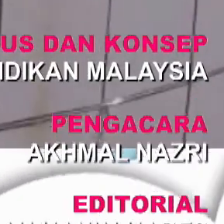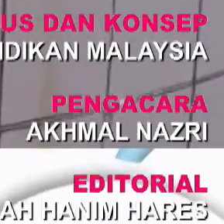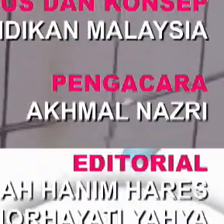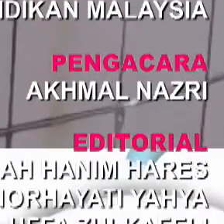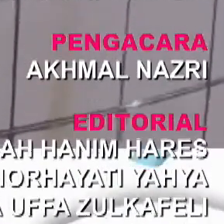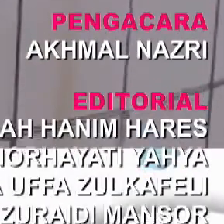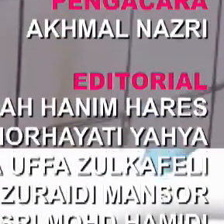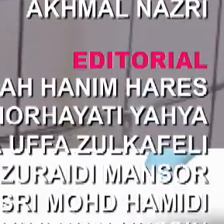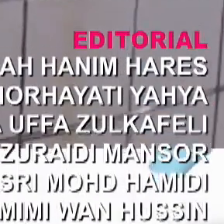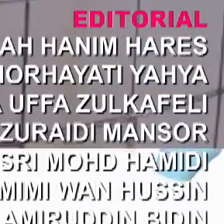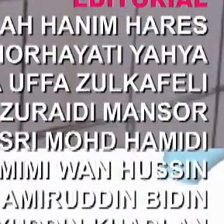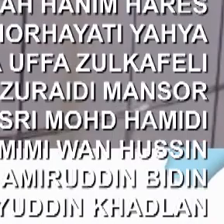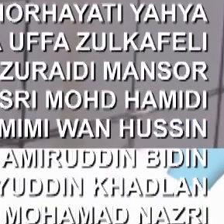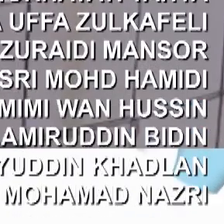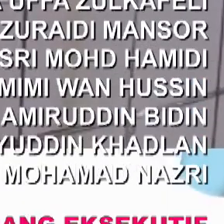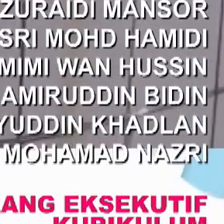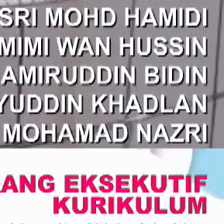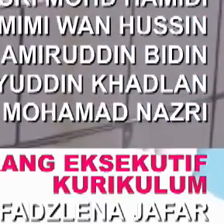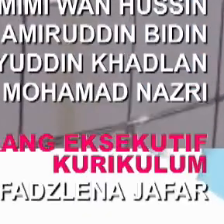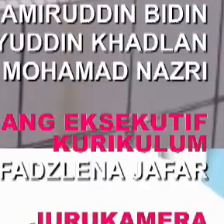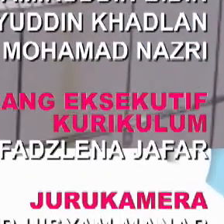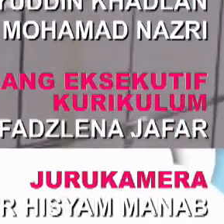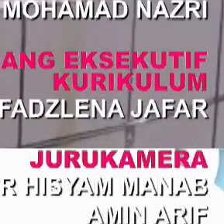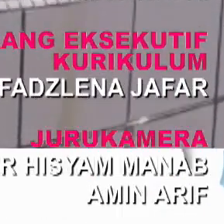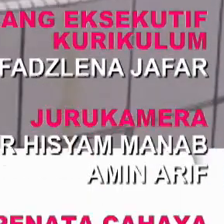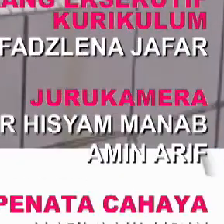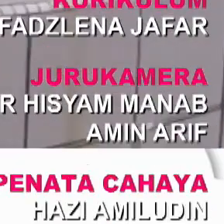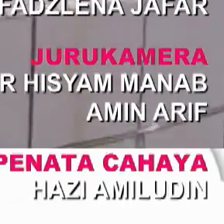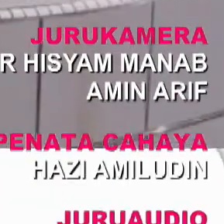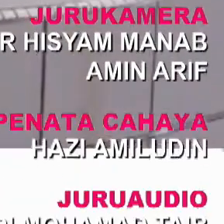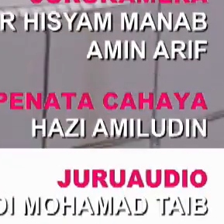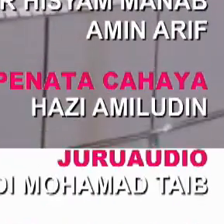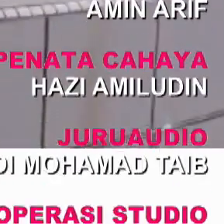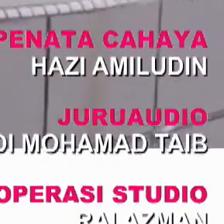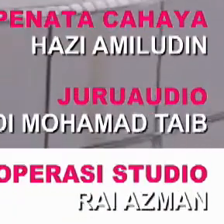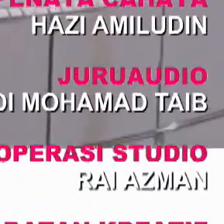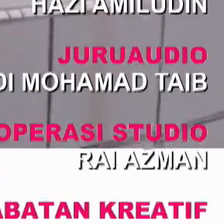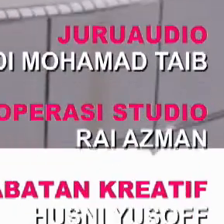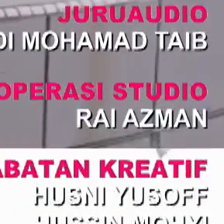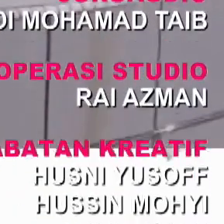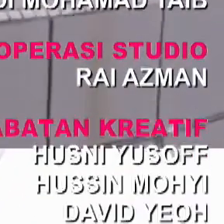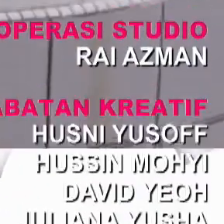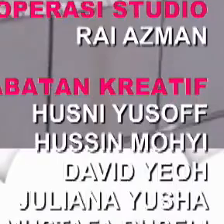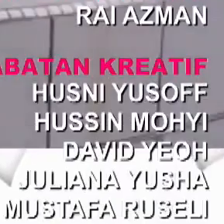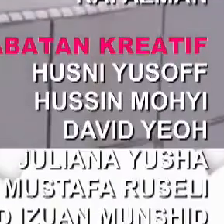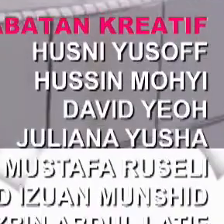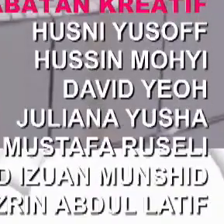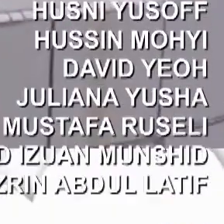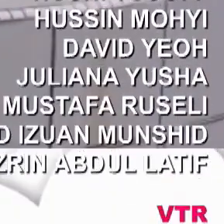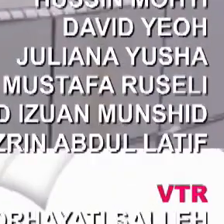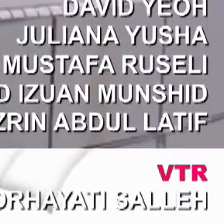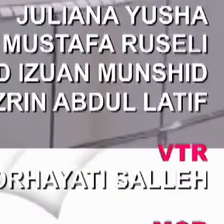Awak tahu tak buah apa? Ini buah tembikai. Buah tembikai